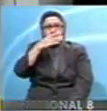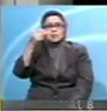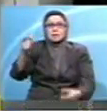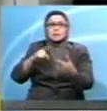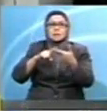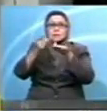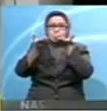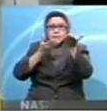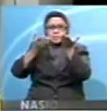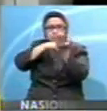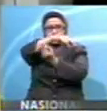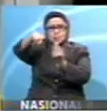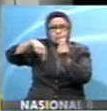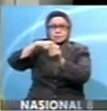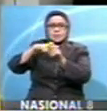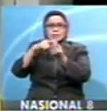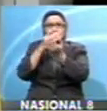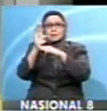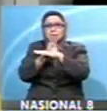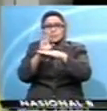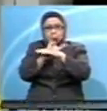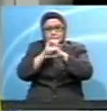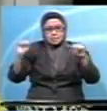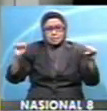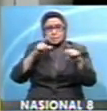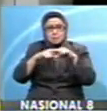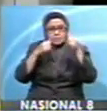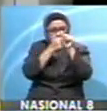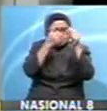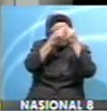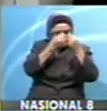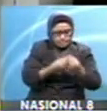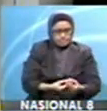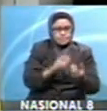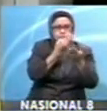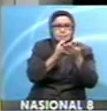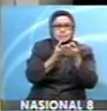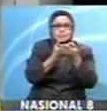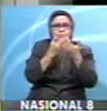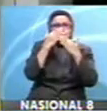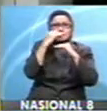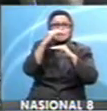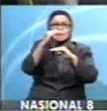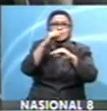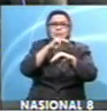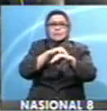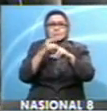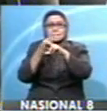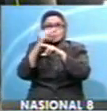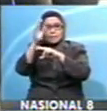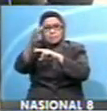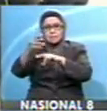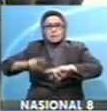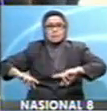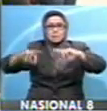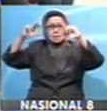yang disediakan Beliau berkata berdasarkan dasar fiskal penyediaan bajet mengikut perspektif jangka sederhana akan meningkatkan kredibiliti